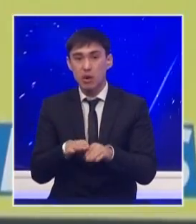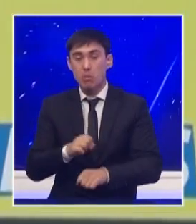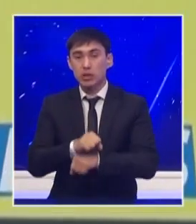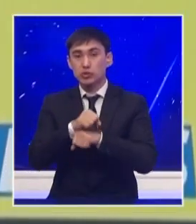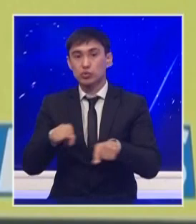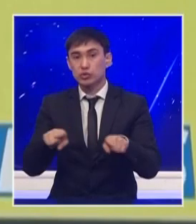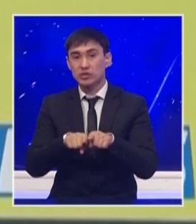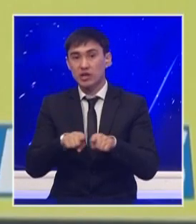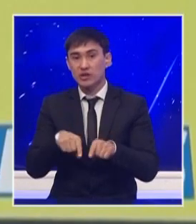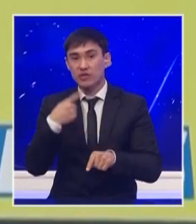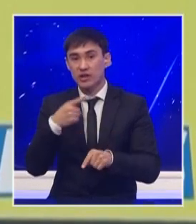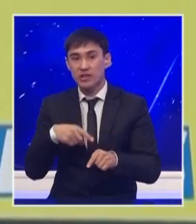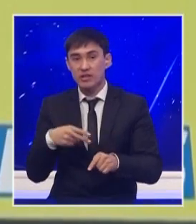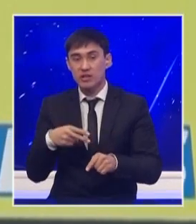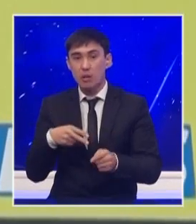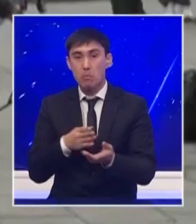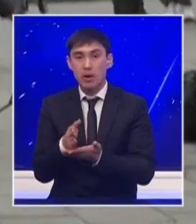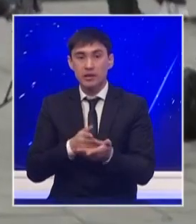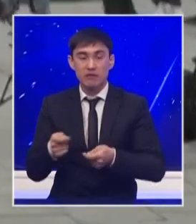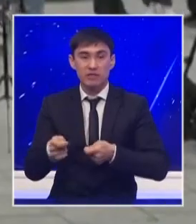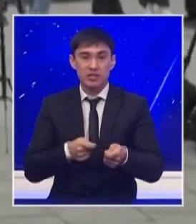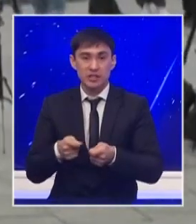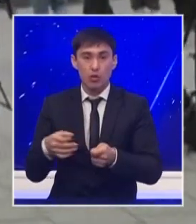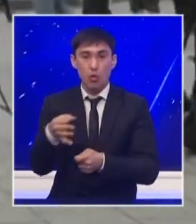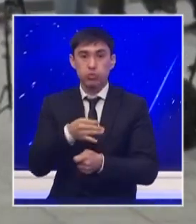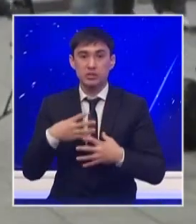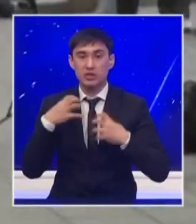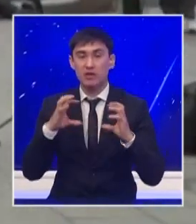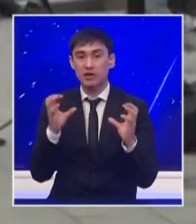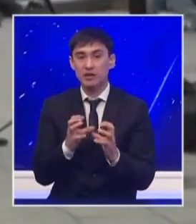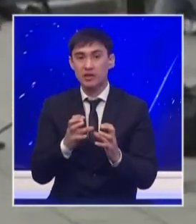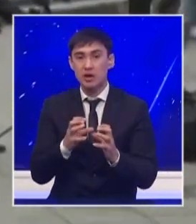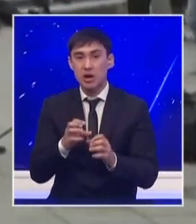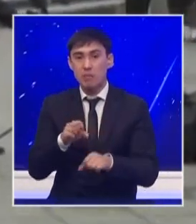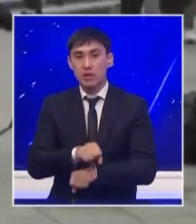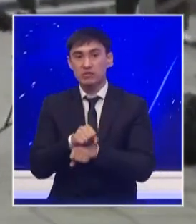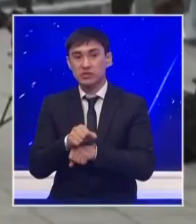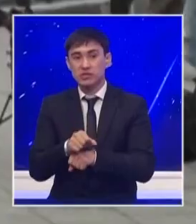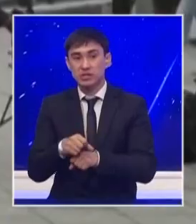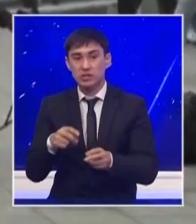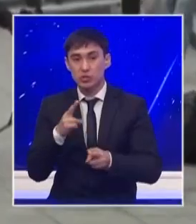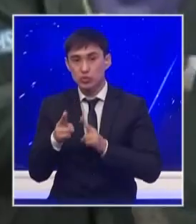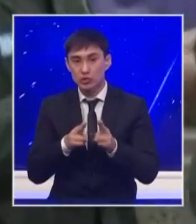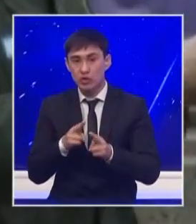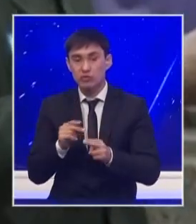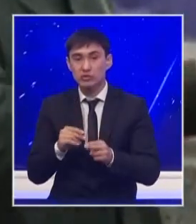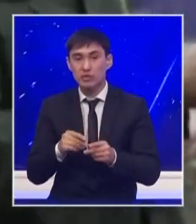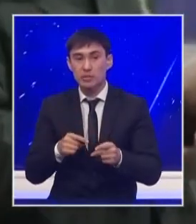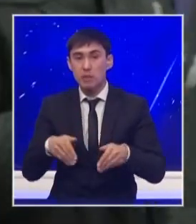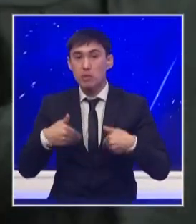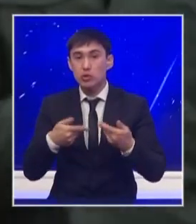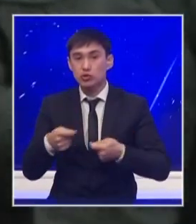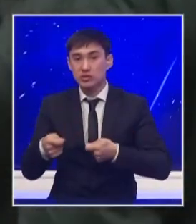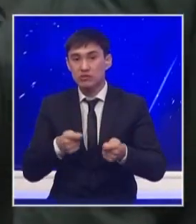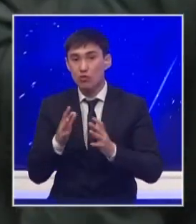протестующие также выразили недовольство политикой властей в области здравоохранения манифестантов не устроило предложенное правительством